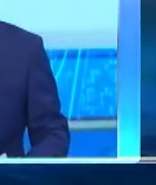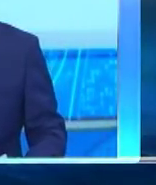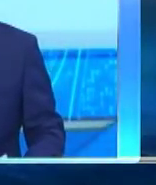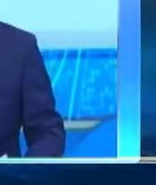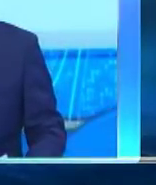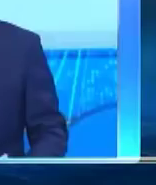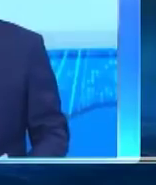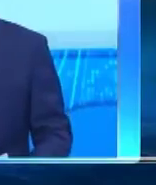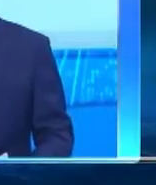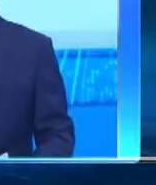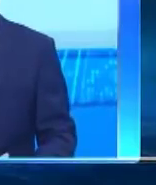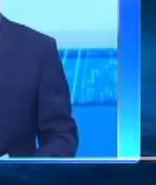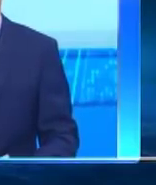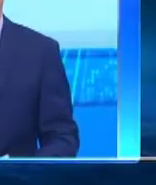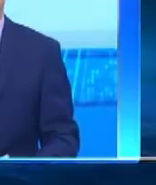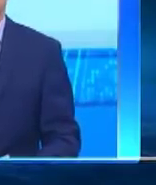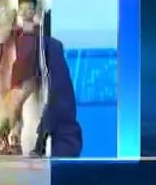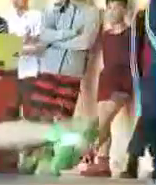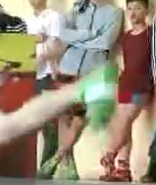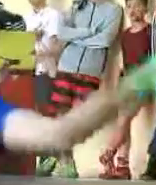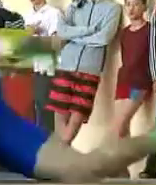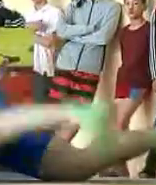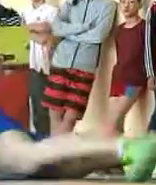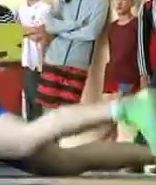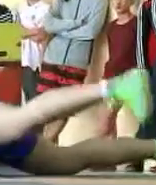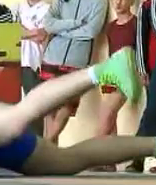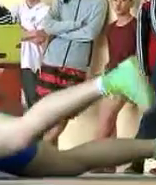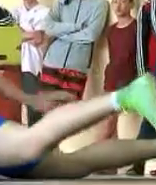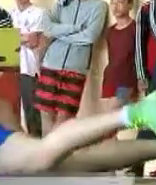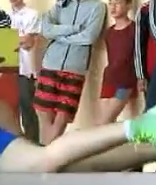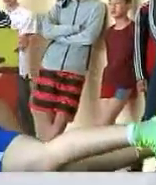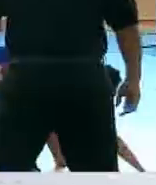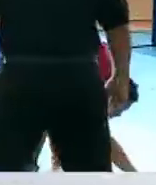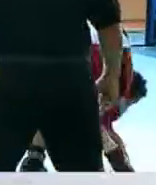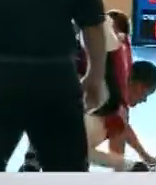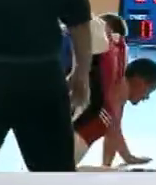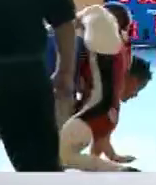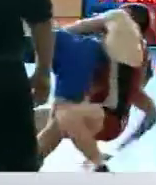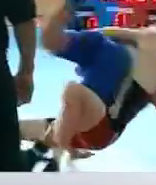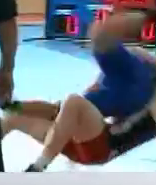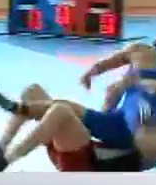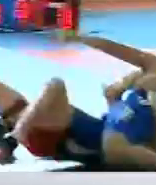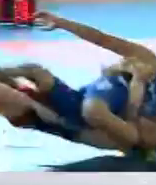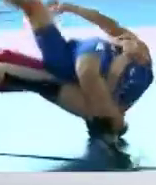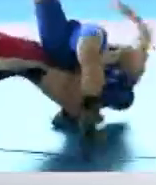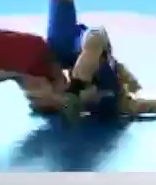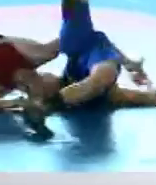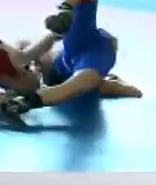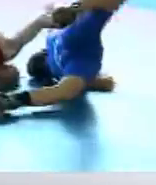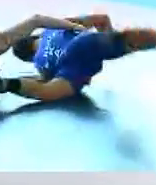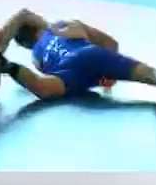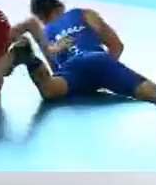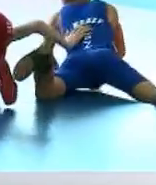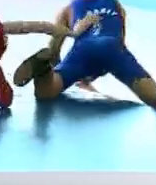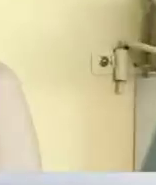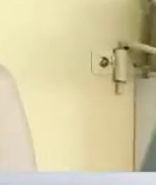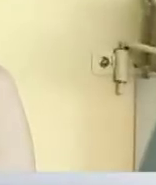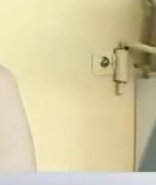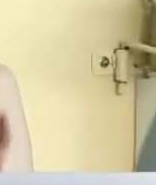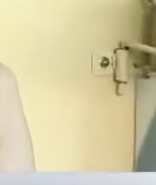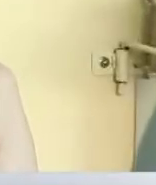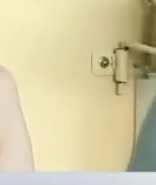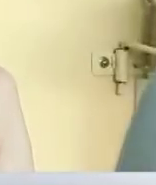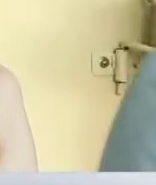сайысына еліміздің 8 облысынан 60-тан астам спортшы келді. 8 салмақта жеңіске жеткен балуандар жазда Ресейде өтетін әлем